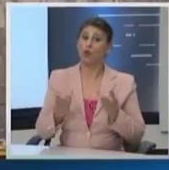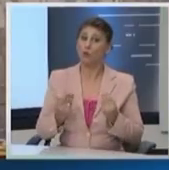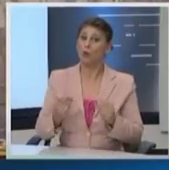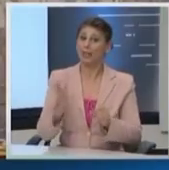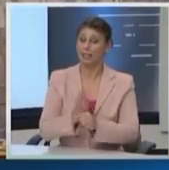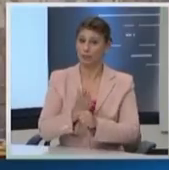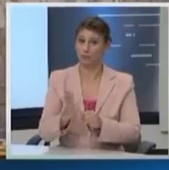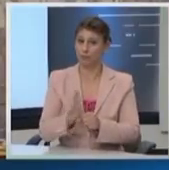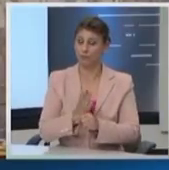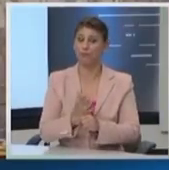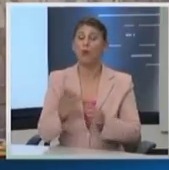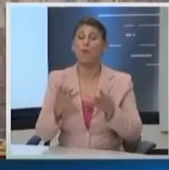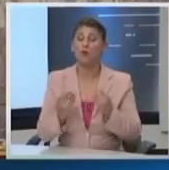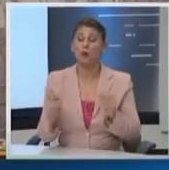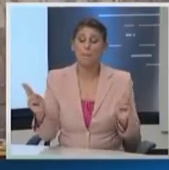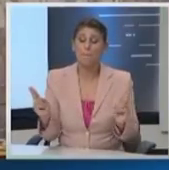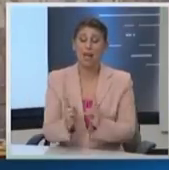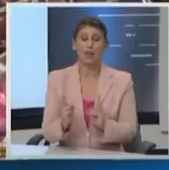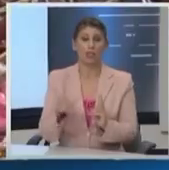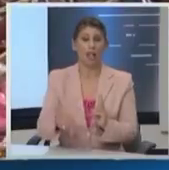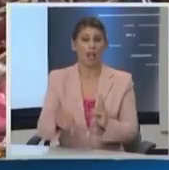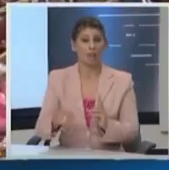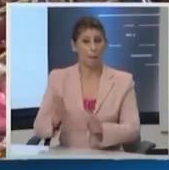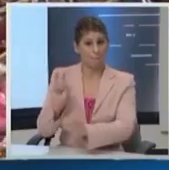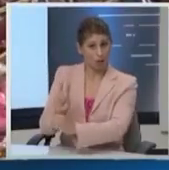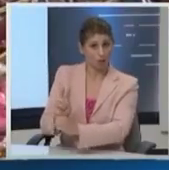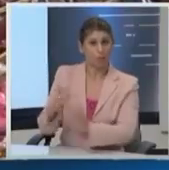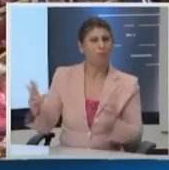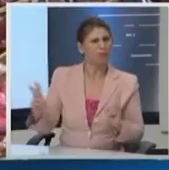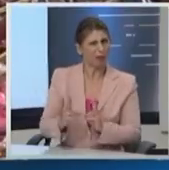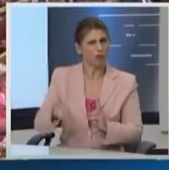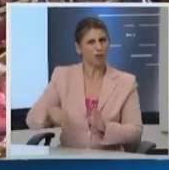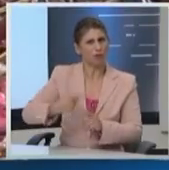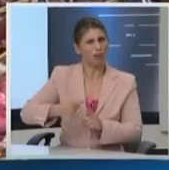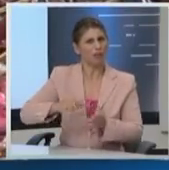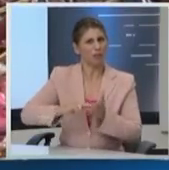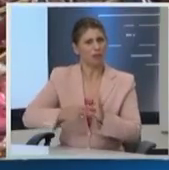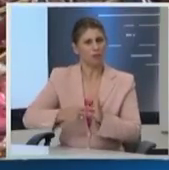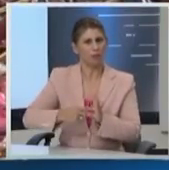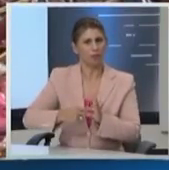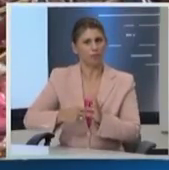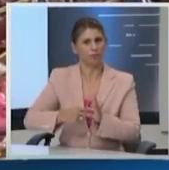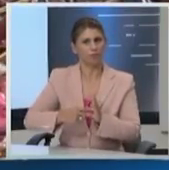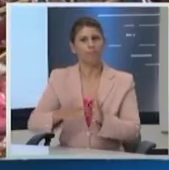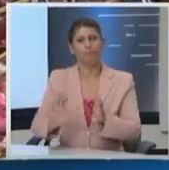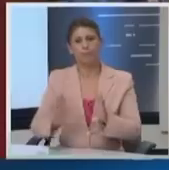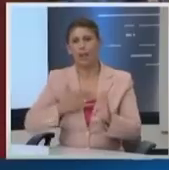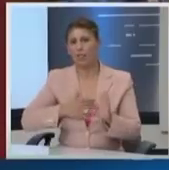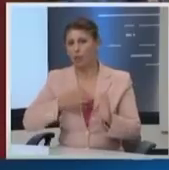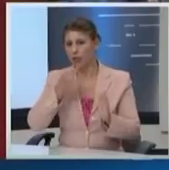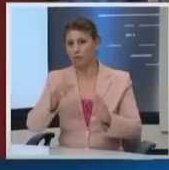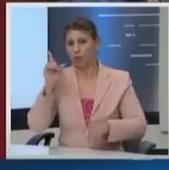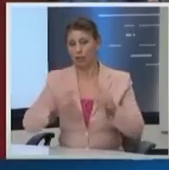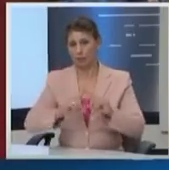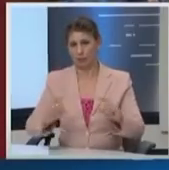καταστροφικά και πόσο περιοριστικά είναι αυτά τα πλεονάσματα για την ελληνική οικονομία. Θέλω όμως να επισημάνω μερικά